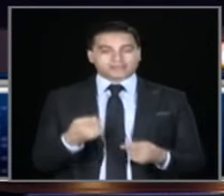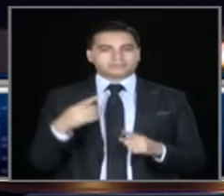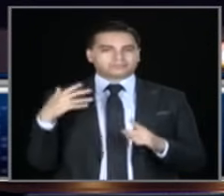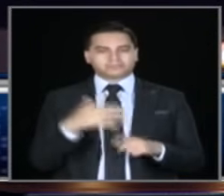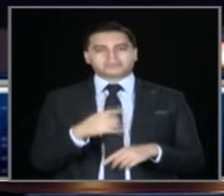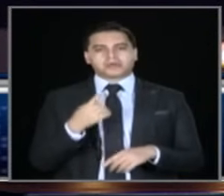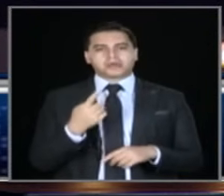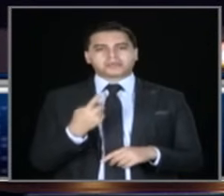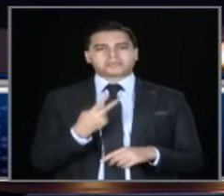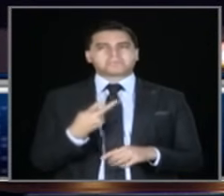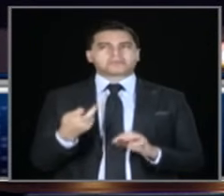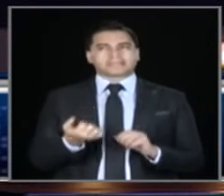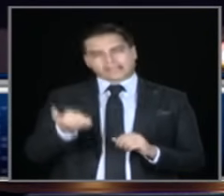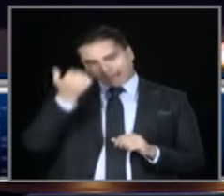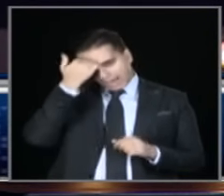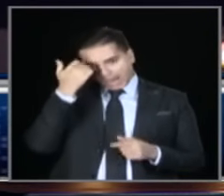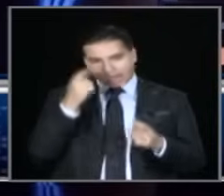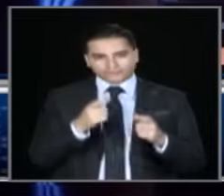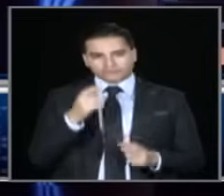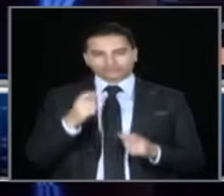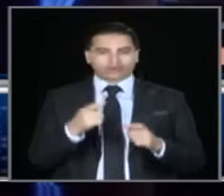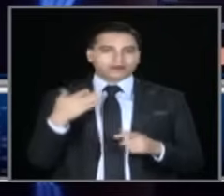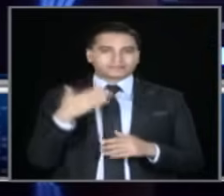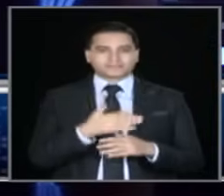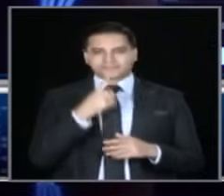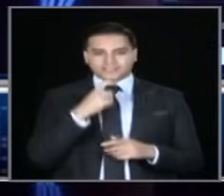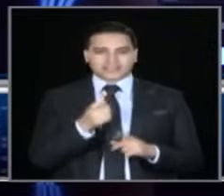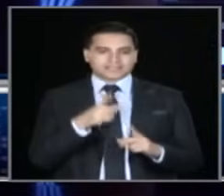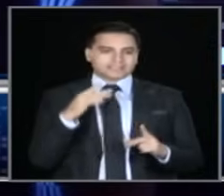بيزورها أكتر من 200 ألف سائح سنوياً